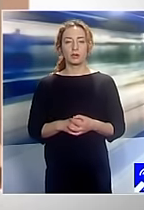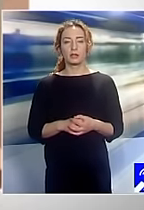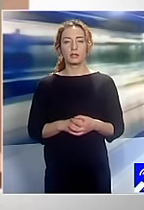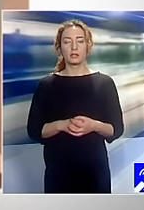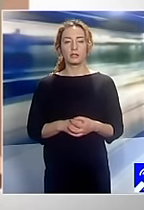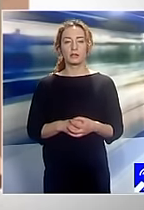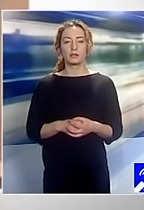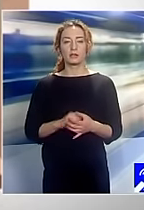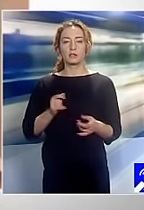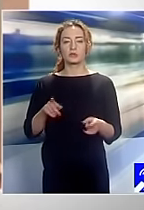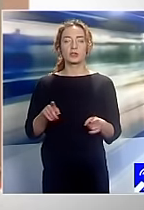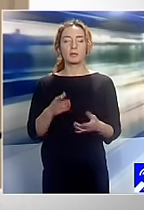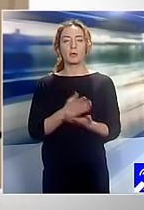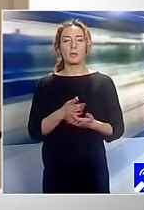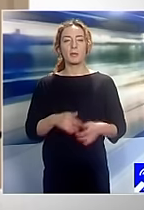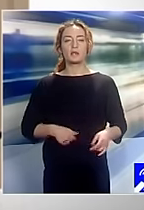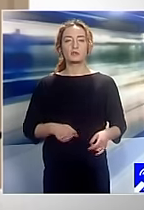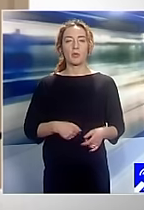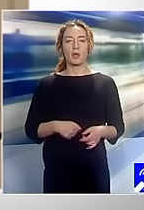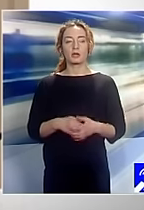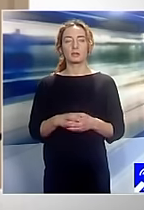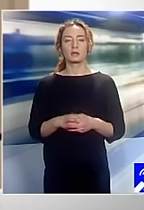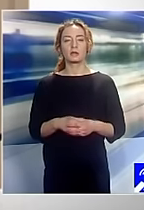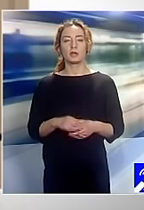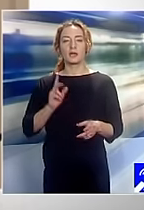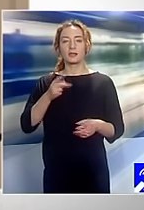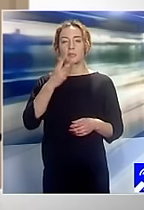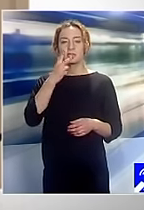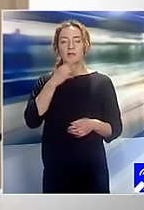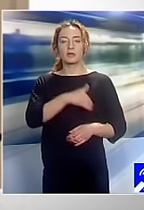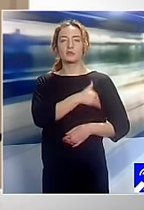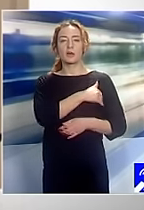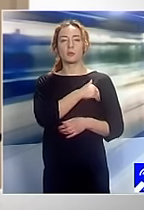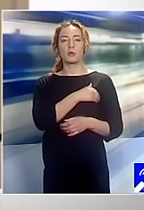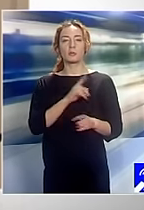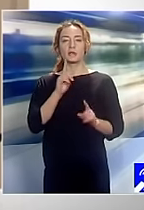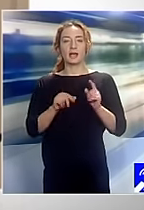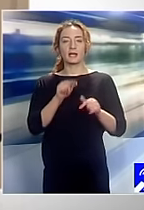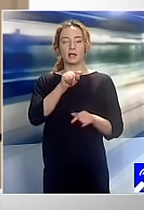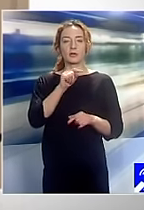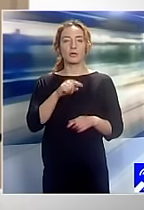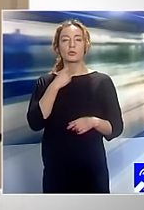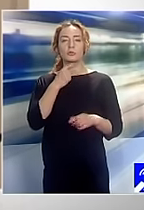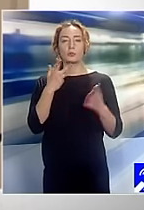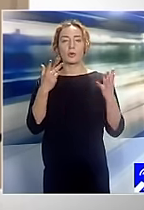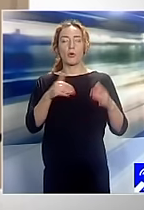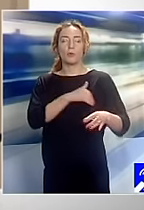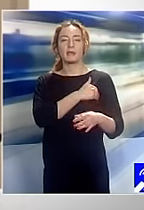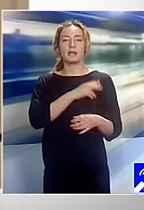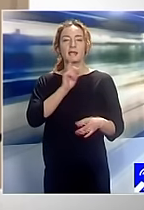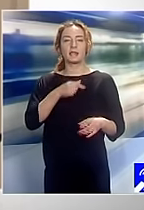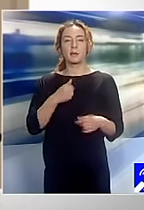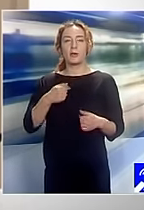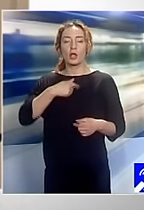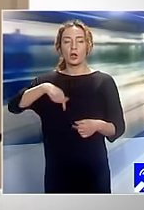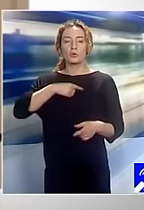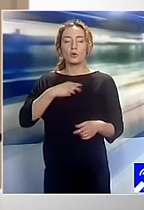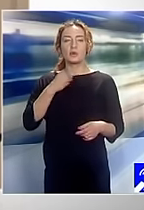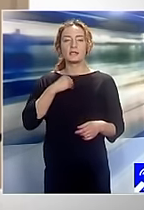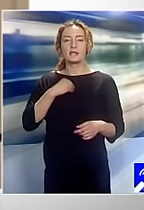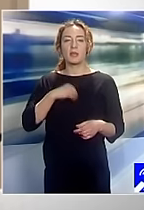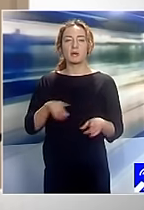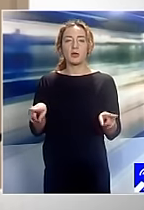una digestivă săptămâna trecută. Trebuie să ne uităm un pic și la termometru, dacă acolo zice 8 grade, să ne îmbrăcăm conform la 8 grade, nu ca la